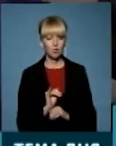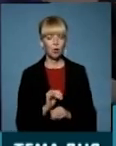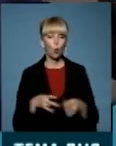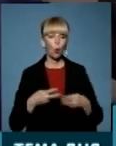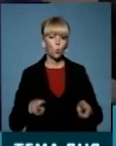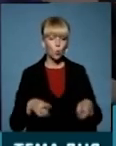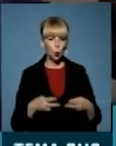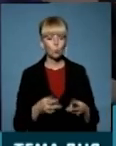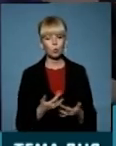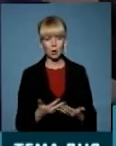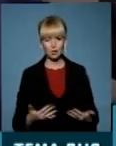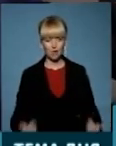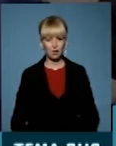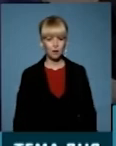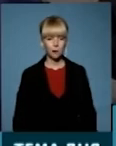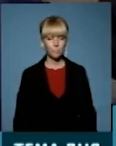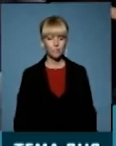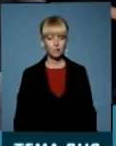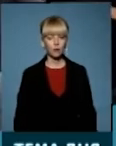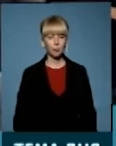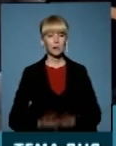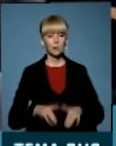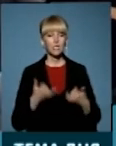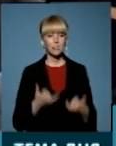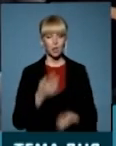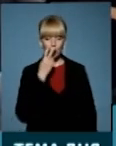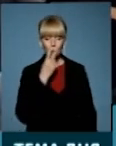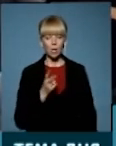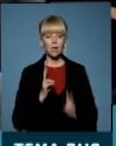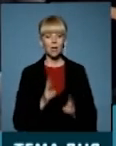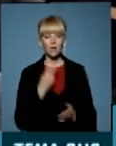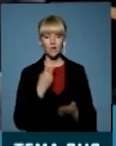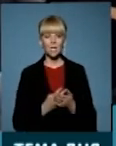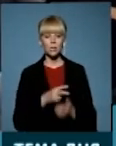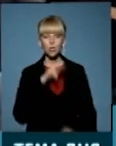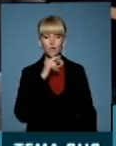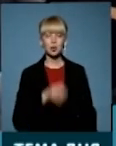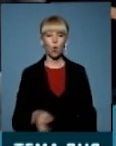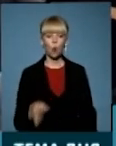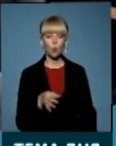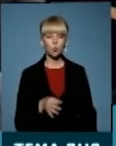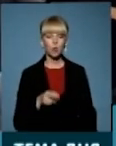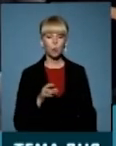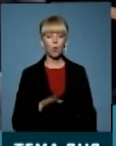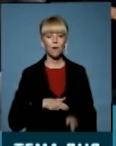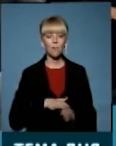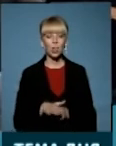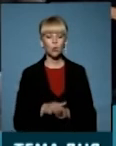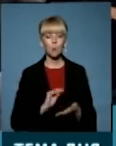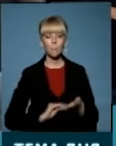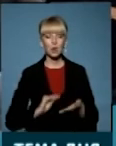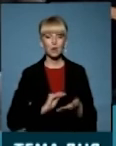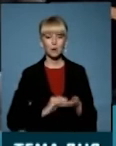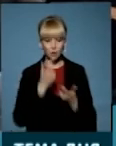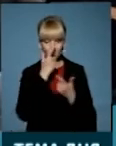клуби і так далі. Давайте зараз переглянемо, як виглядає Чернівецька область по виконанню приписів на